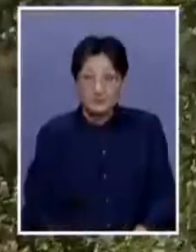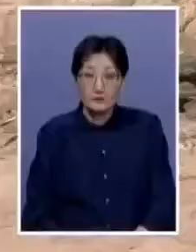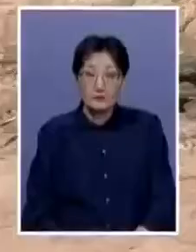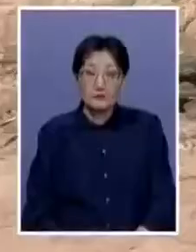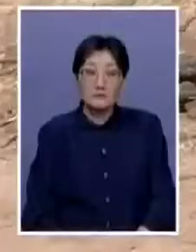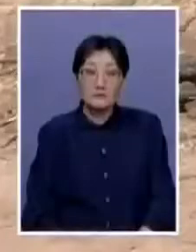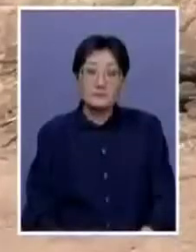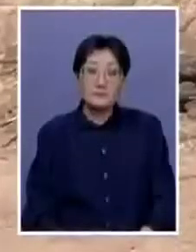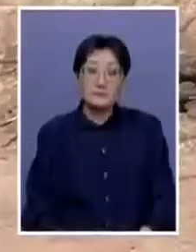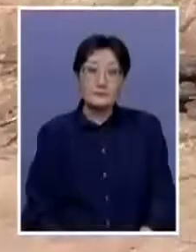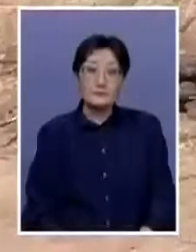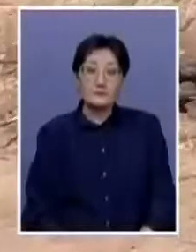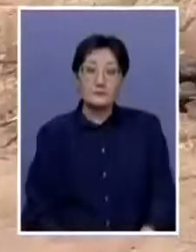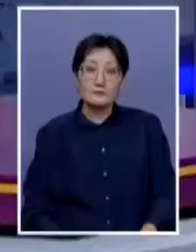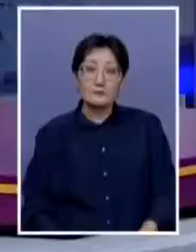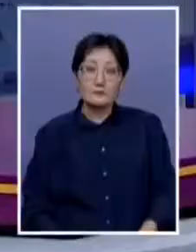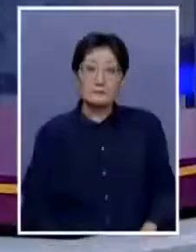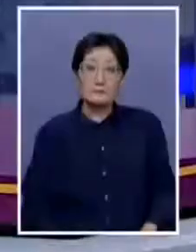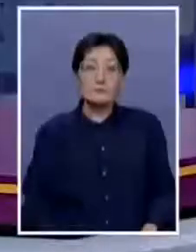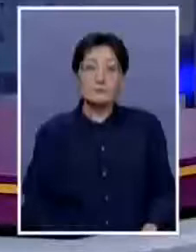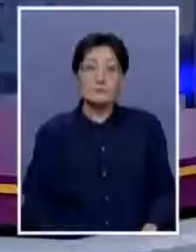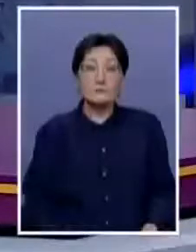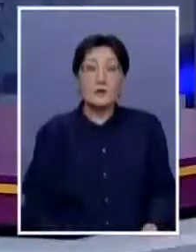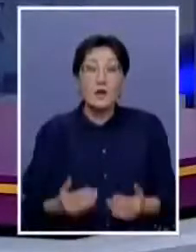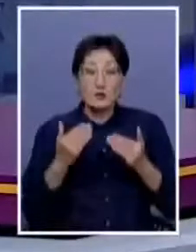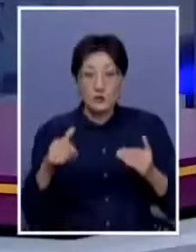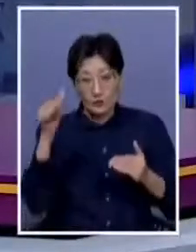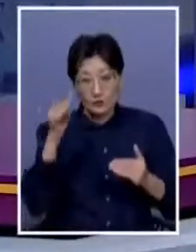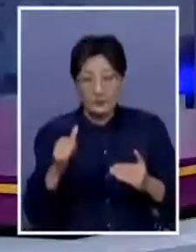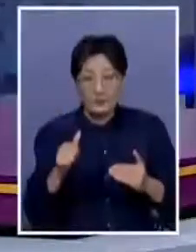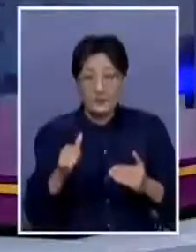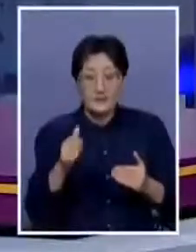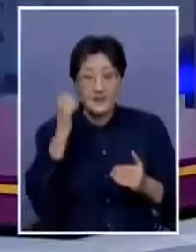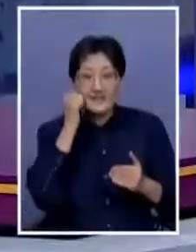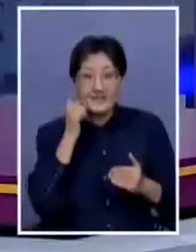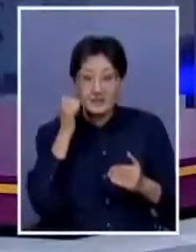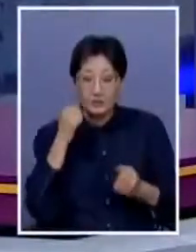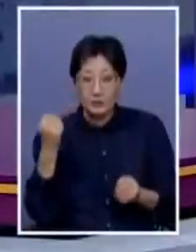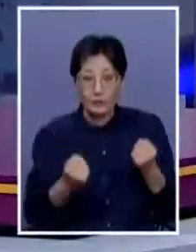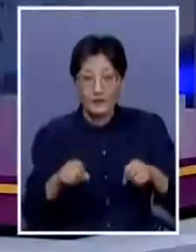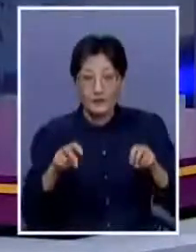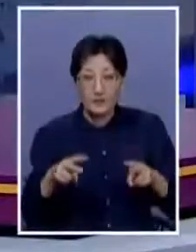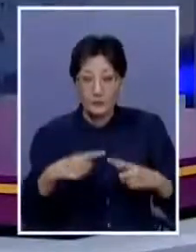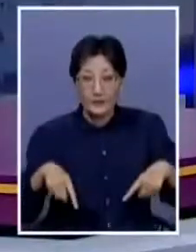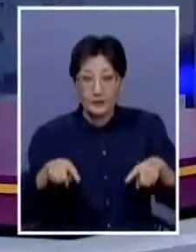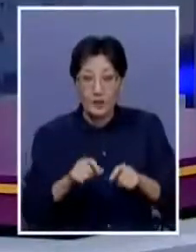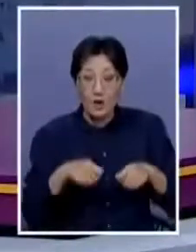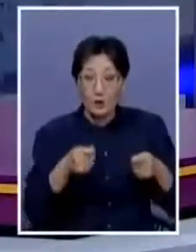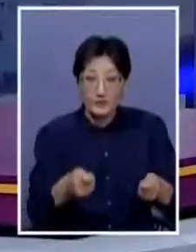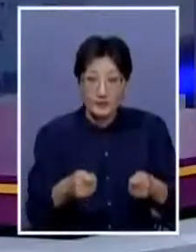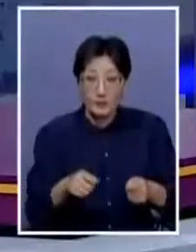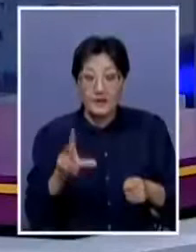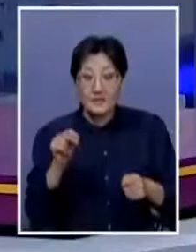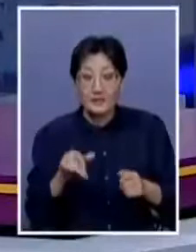Жана Шымжанов, Алматы телеарнасы. Соңғы айда жарамсыз ескі құсқы көлікті арнайы орталыққа келіп өткізетіндер